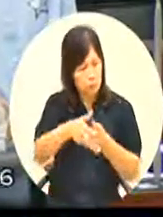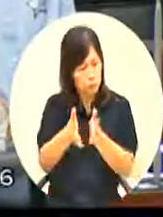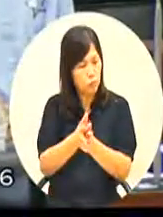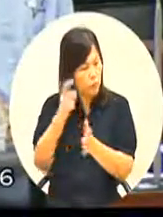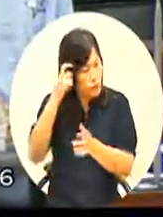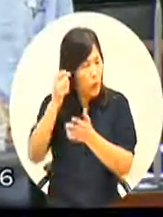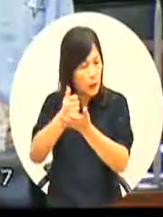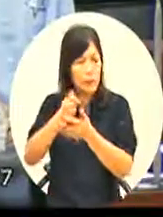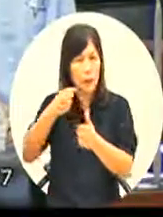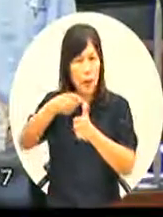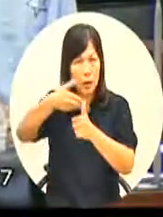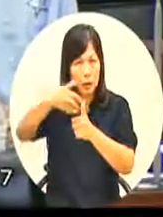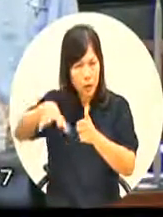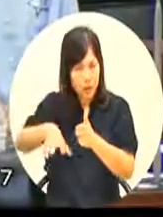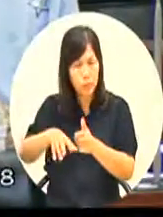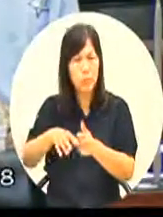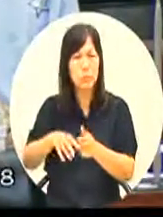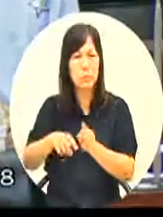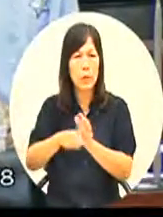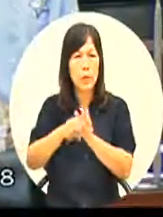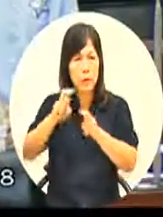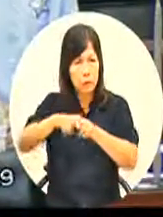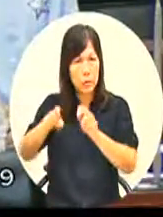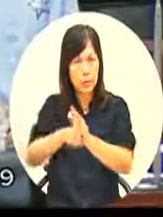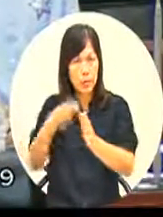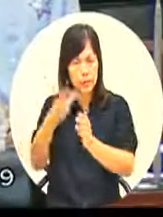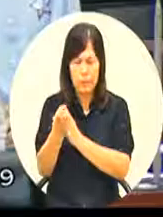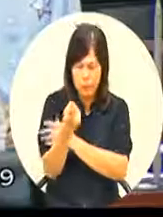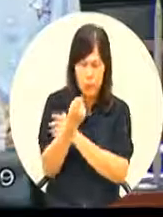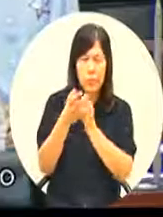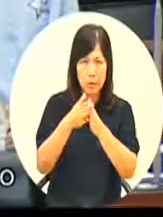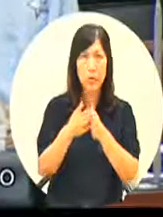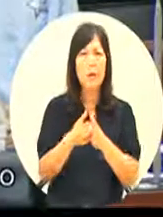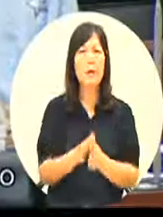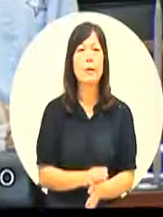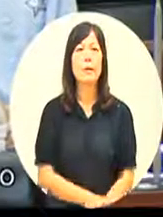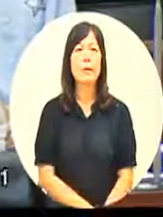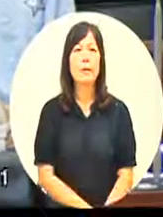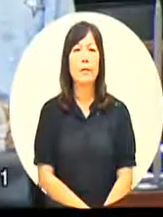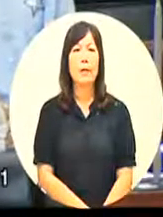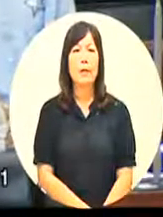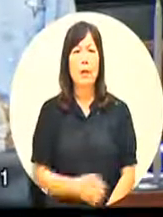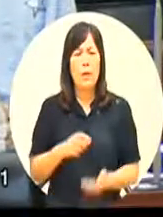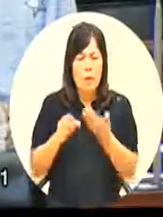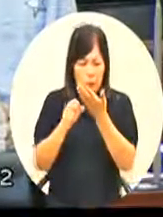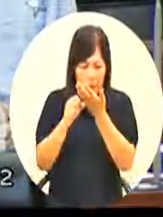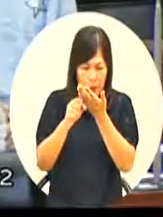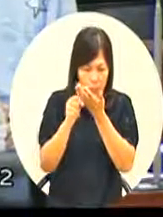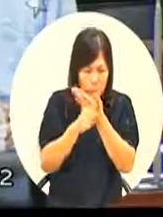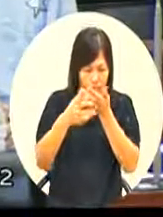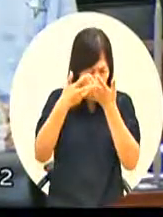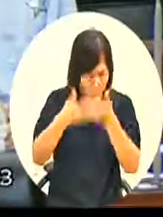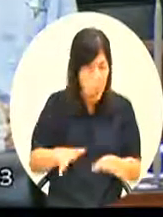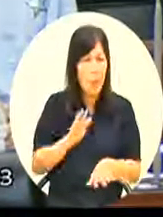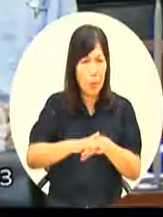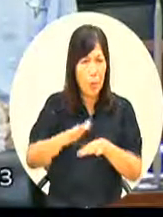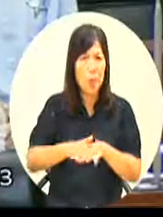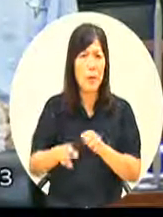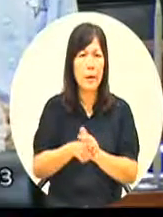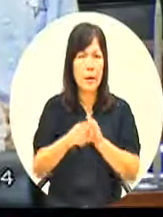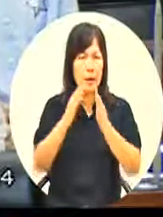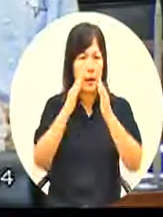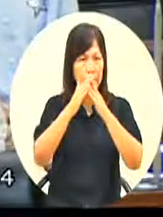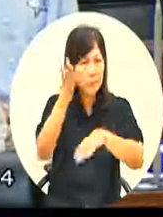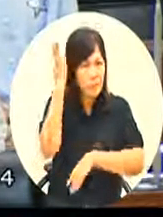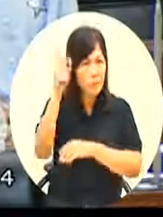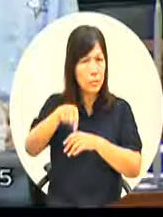教育局这边，在局长您请坐哈，就再多费心，因为我觉得，毒品还是很泛滥，那公部门更应